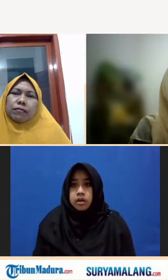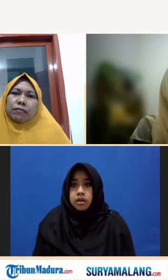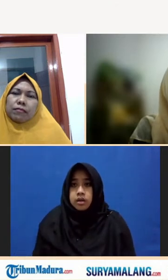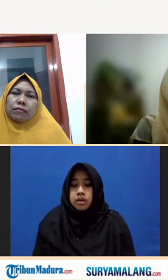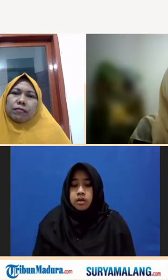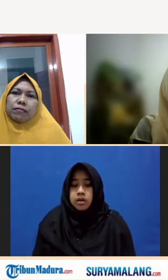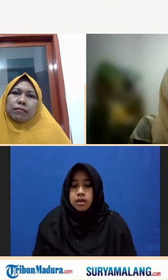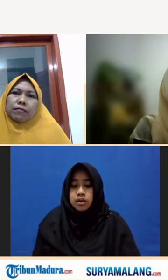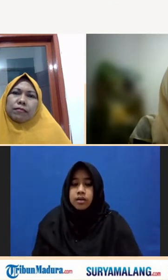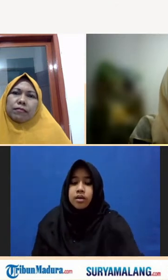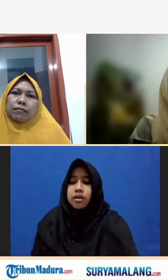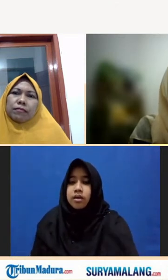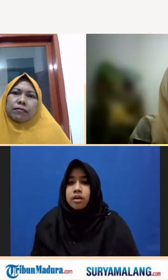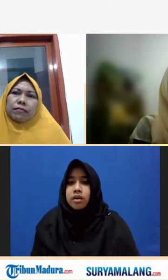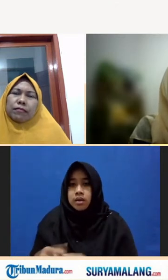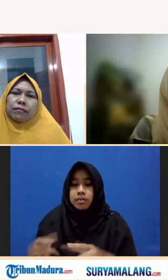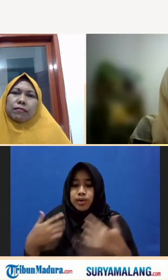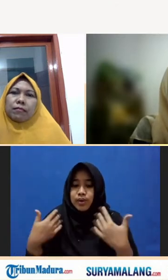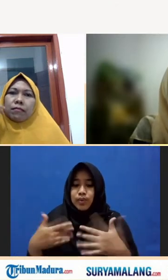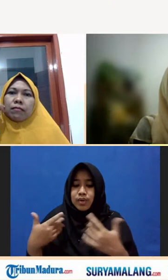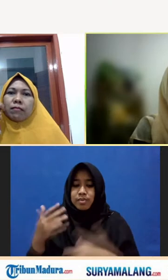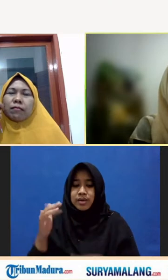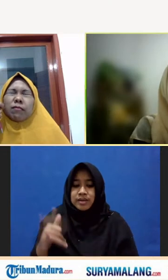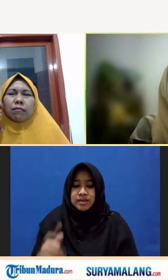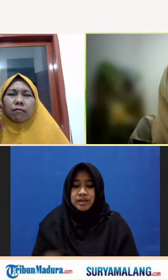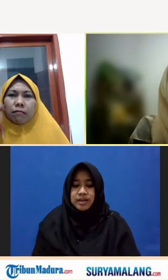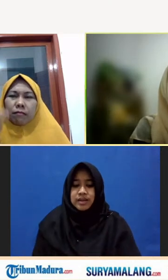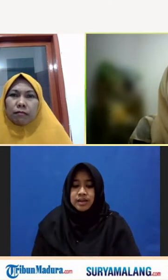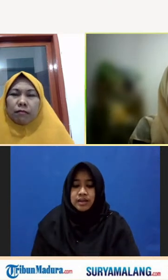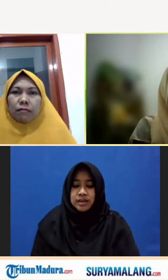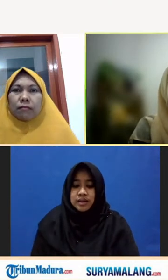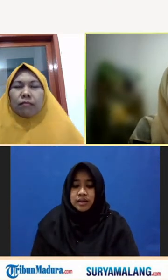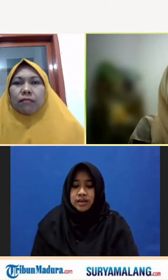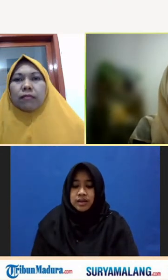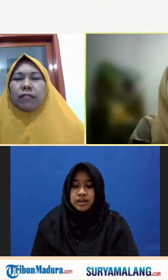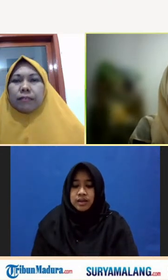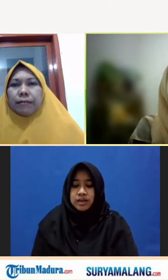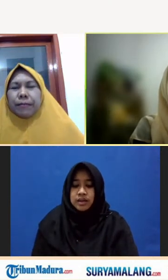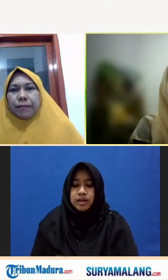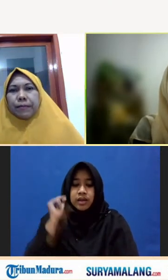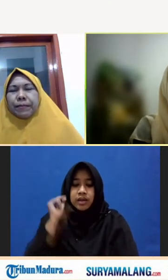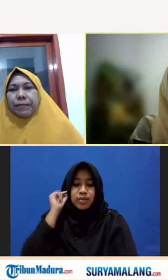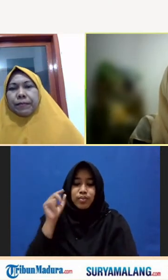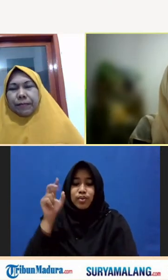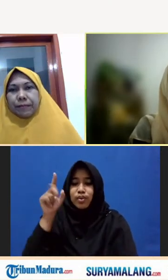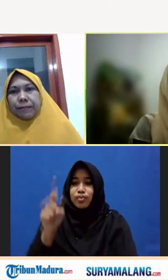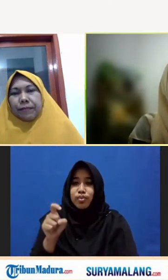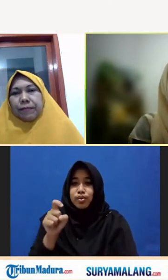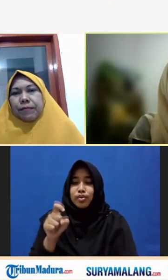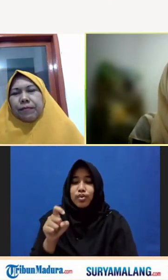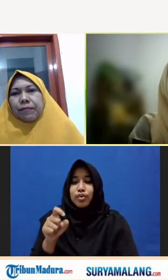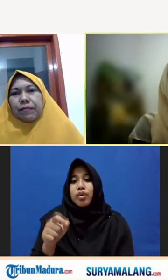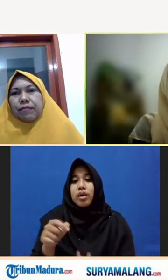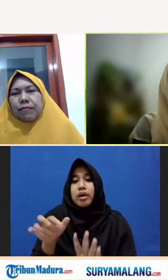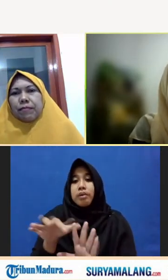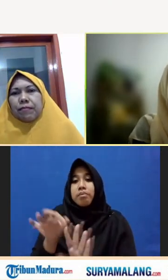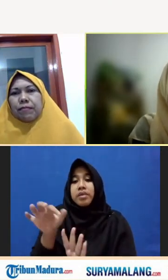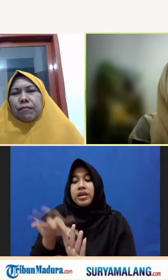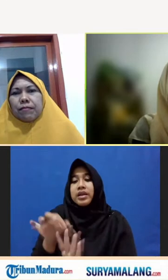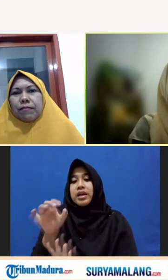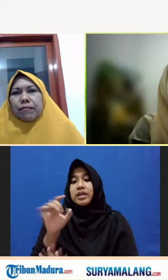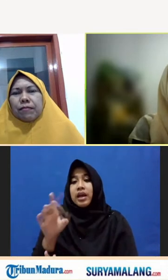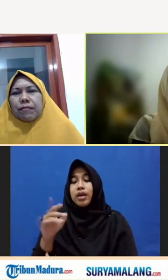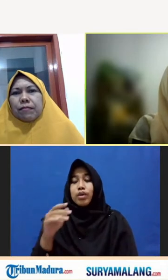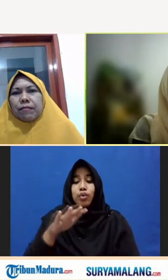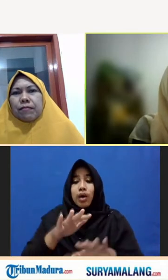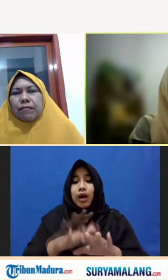Bu. Kalau kayak gitu, ibu perlu ngasih alternatif pilihan ke anak yang ketiga.